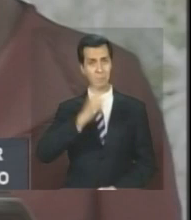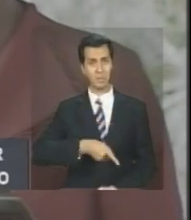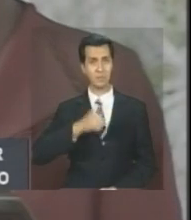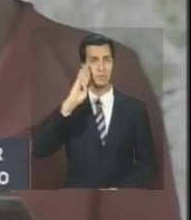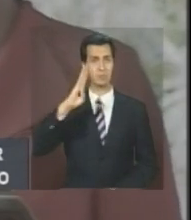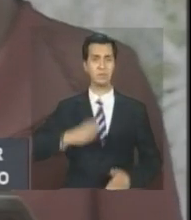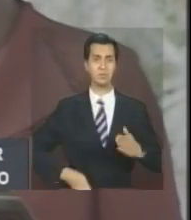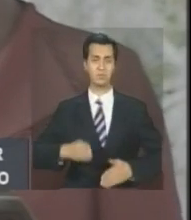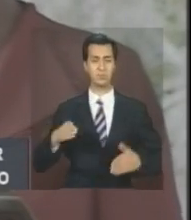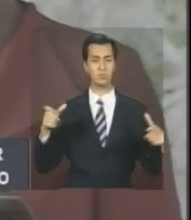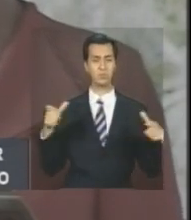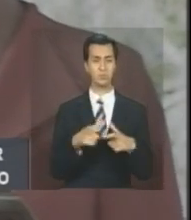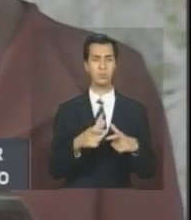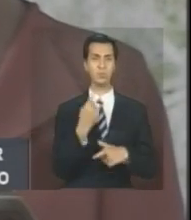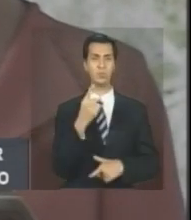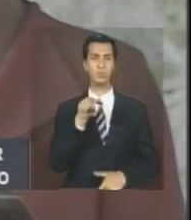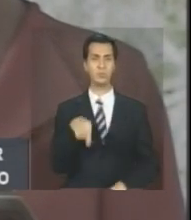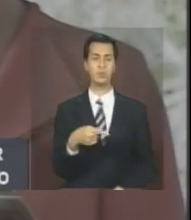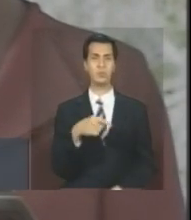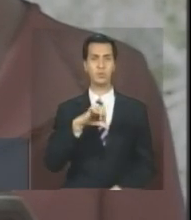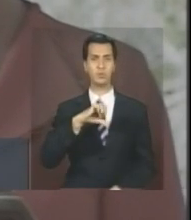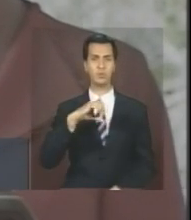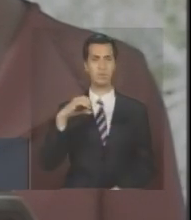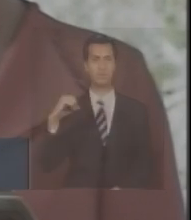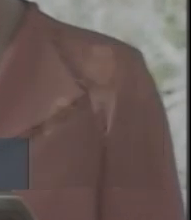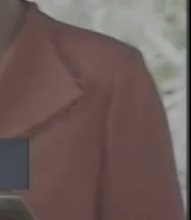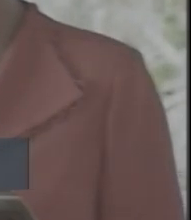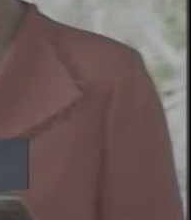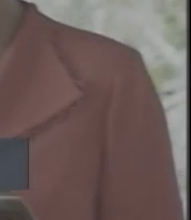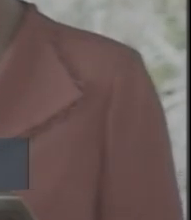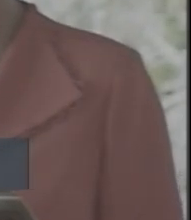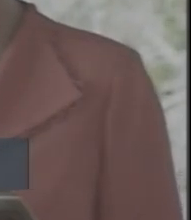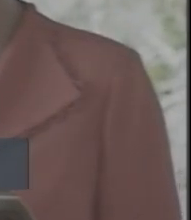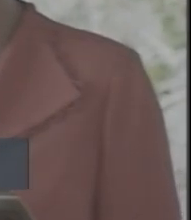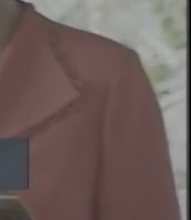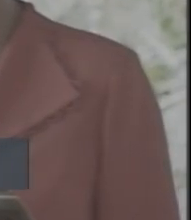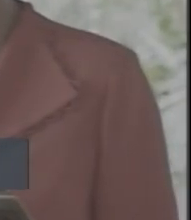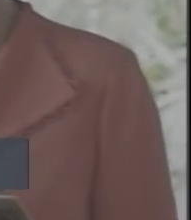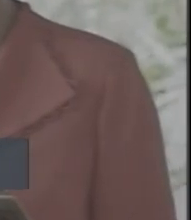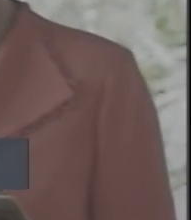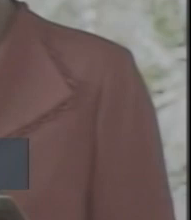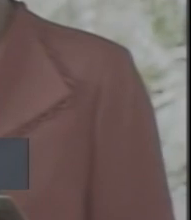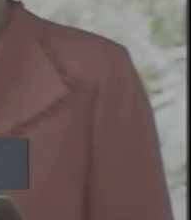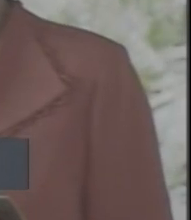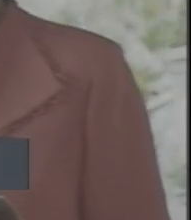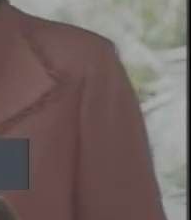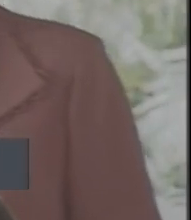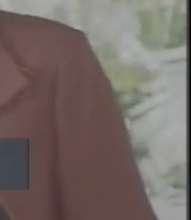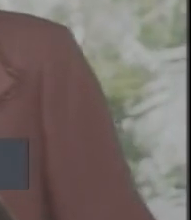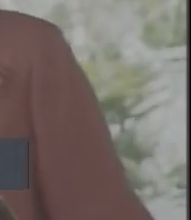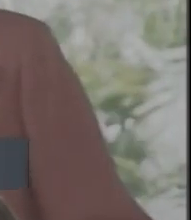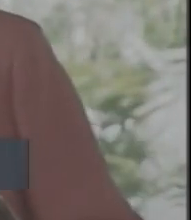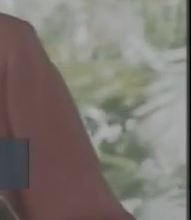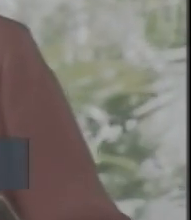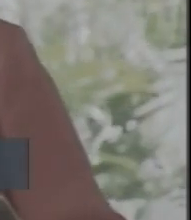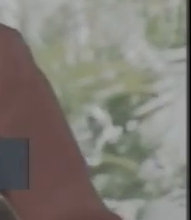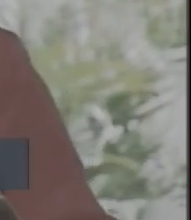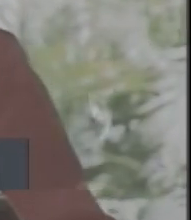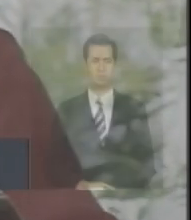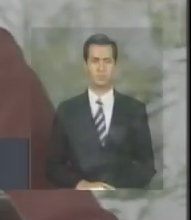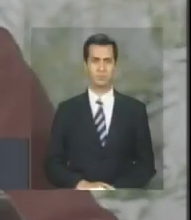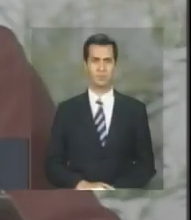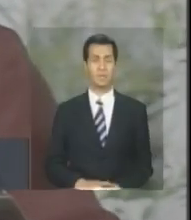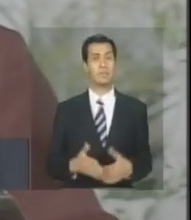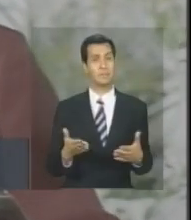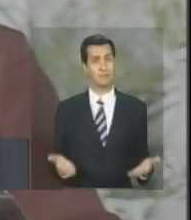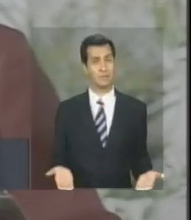para 1.900 homens. Notre contingence sera donc réduit à 1.900 hommes. Assim, as tropas